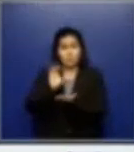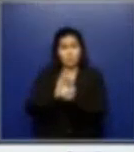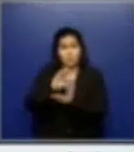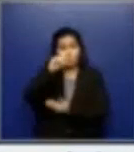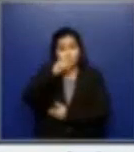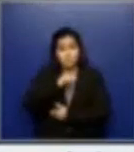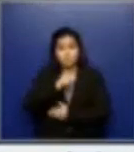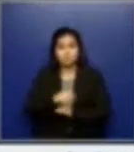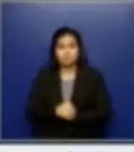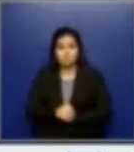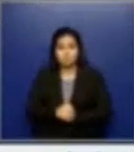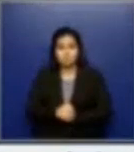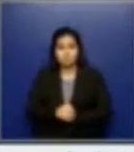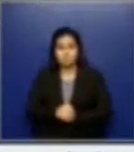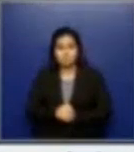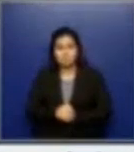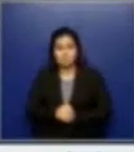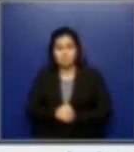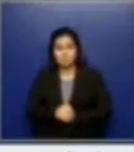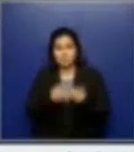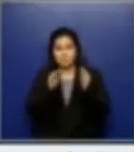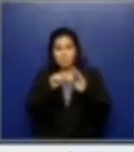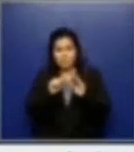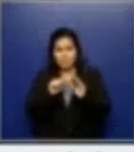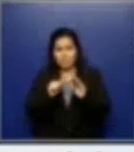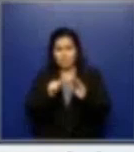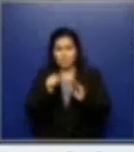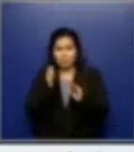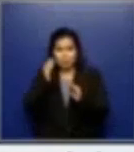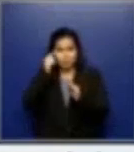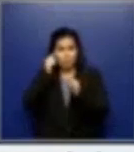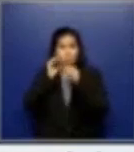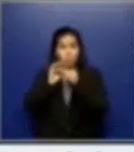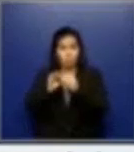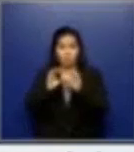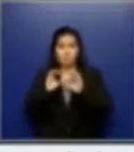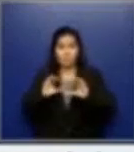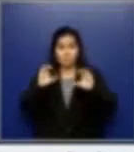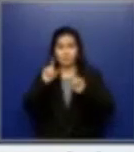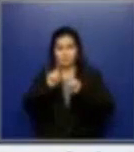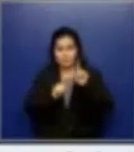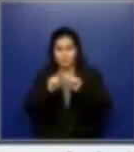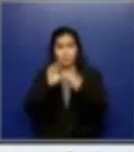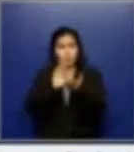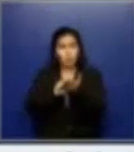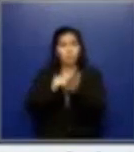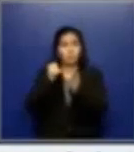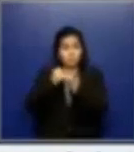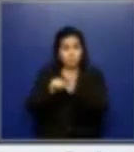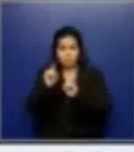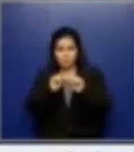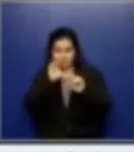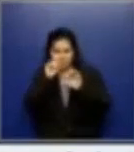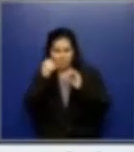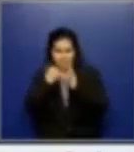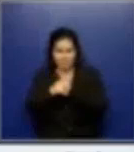ย่างเงี้ยแล้วที่น่าเป็นห่วงก็คือท่านรัฐบาลประเมินผิดม